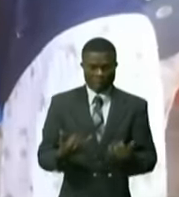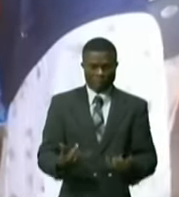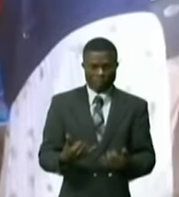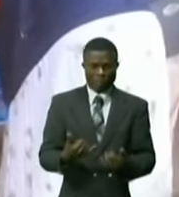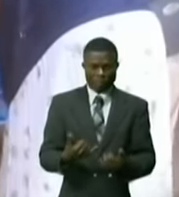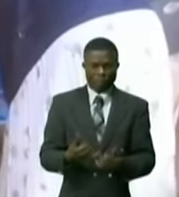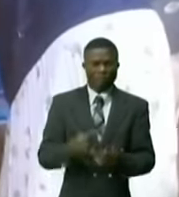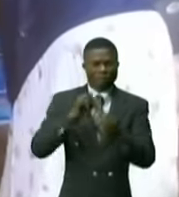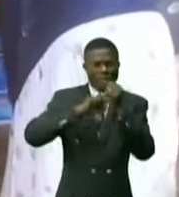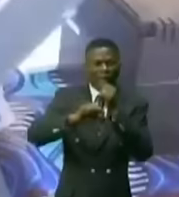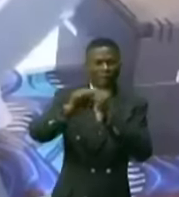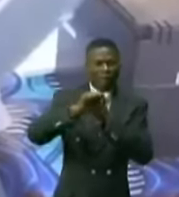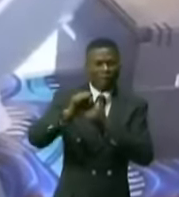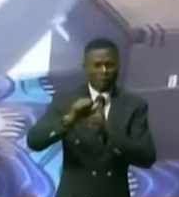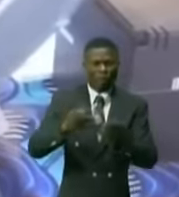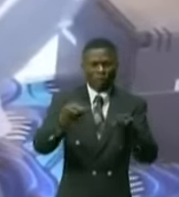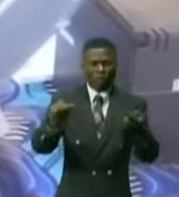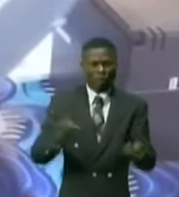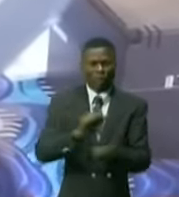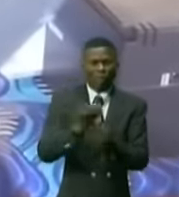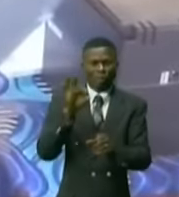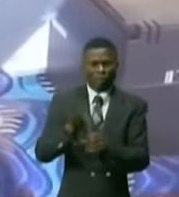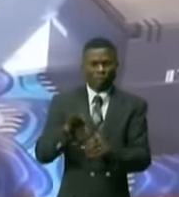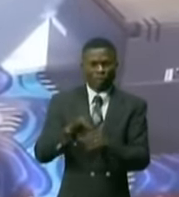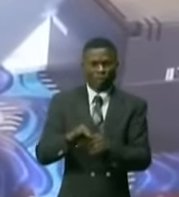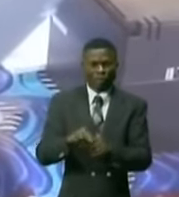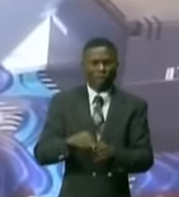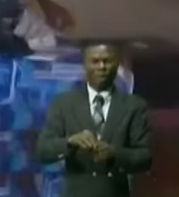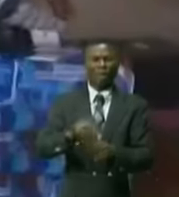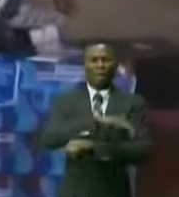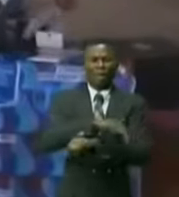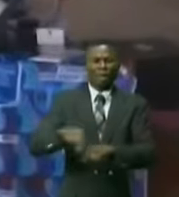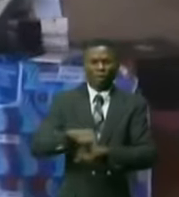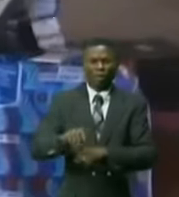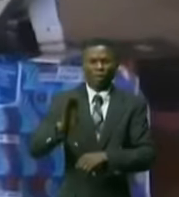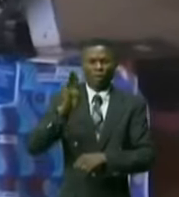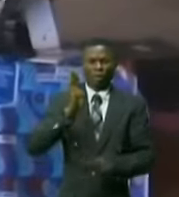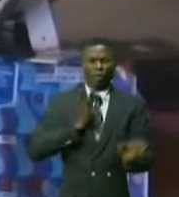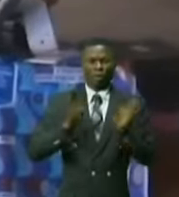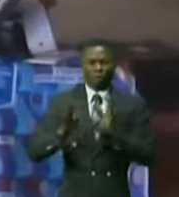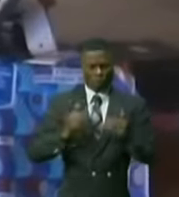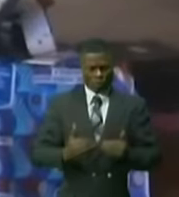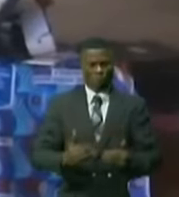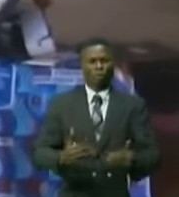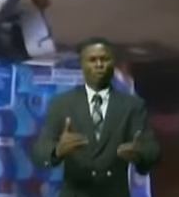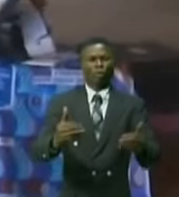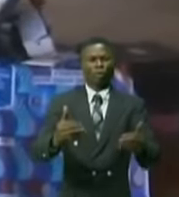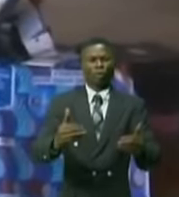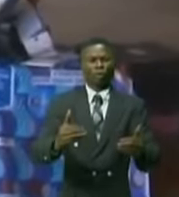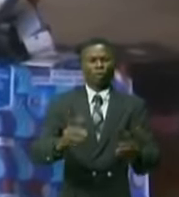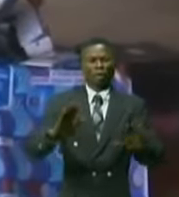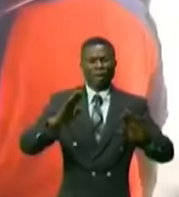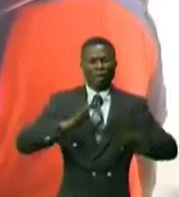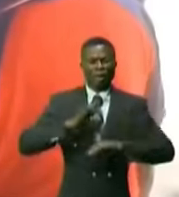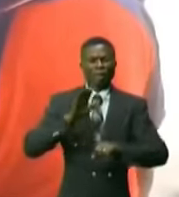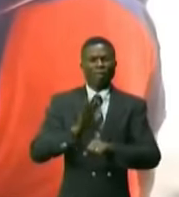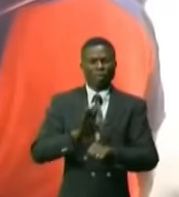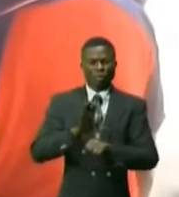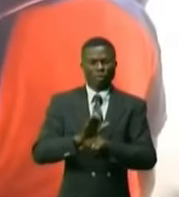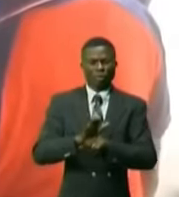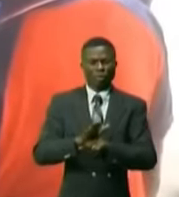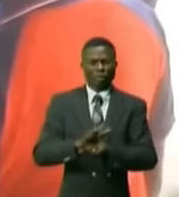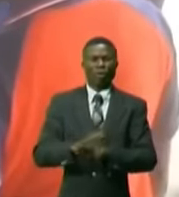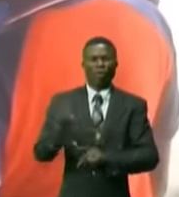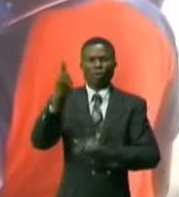la sensibilisation sur l'exercice de vote à la tribune centrale de Bounia s'est poursuivie à la grande satisfaction de